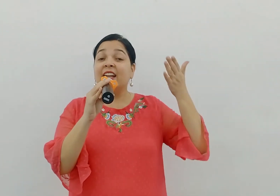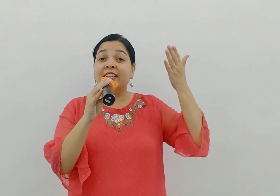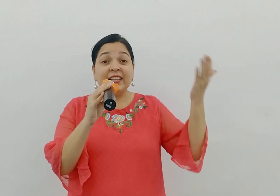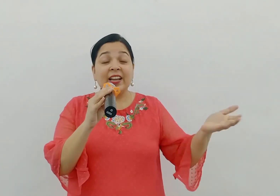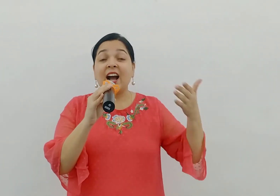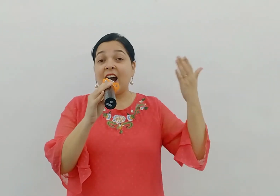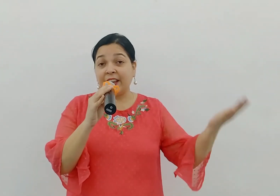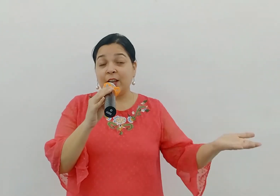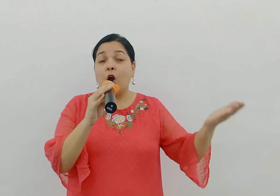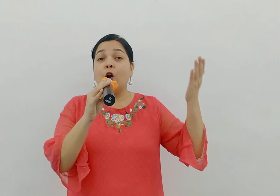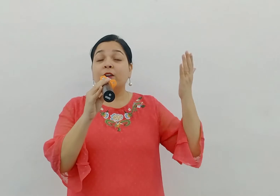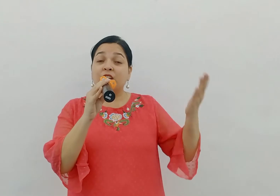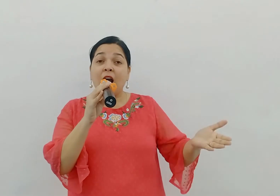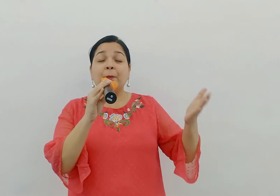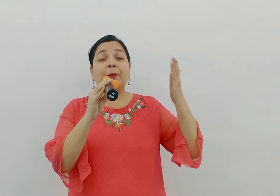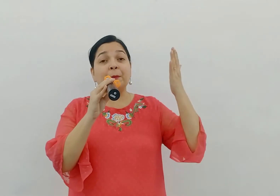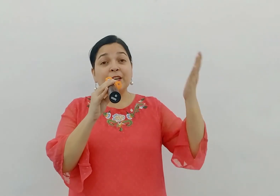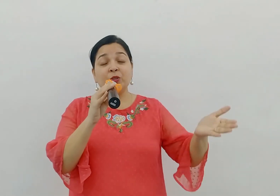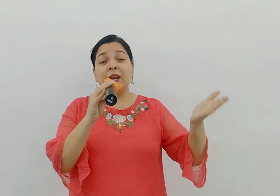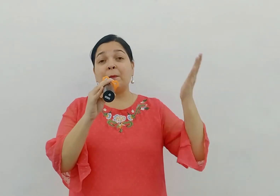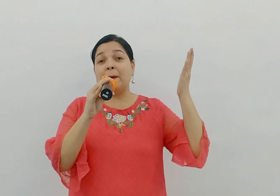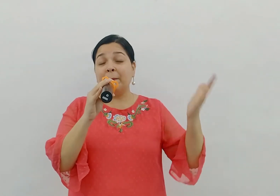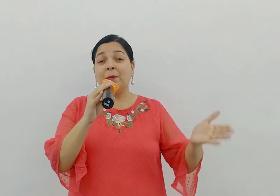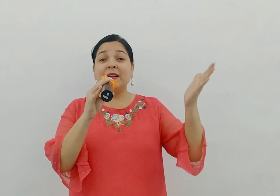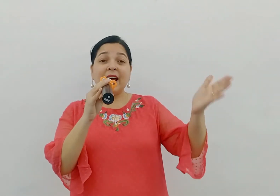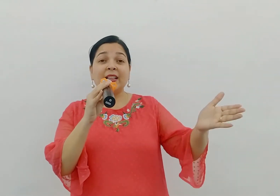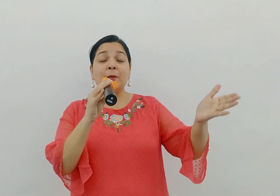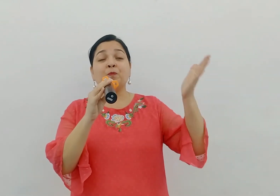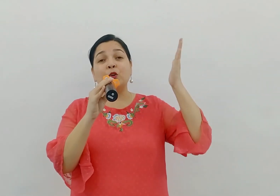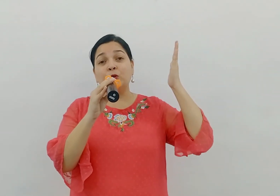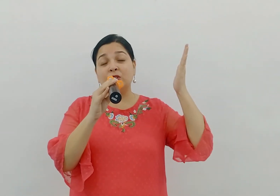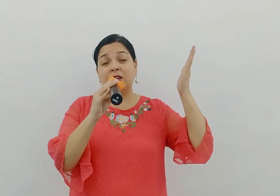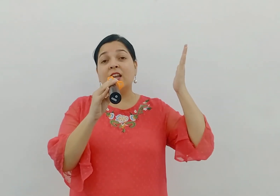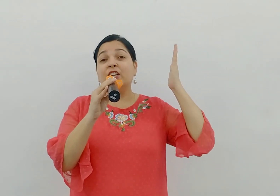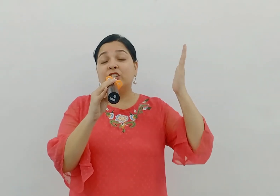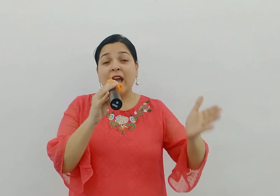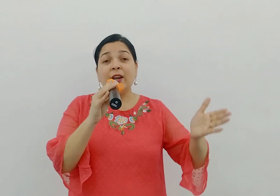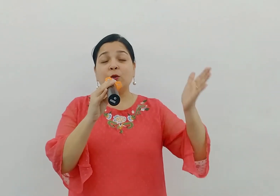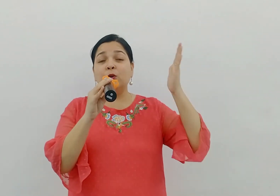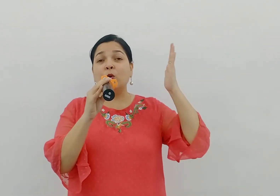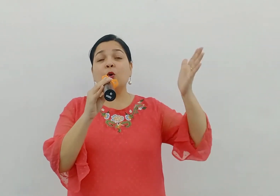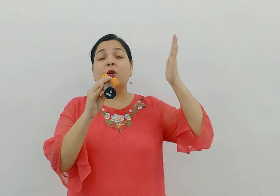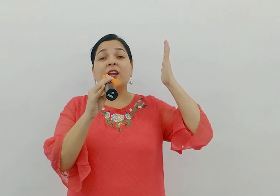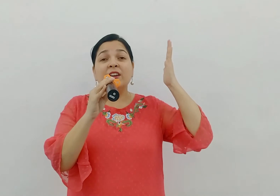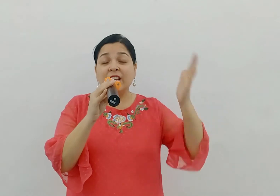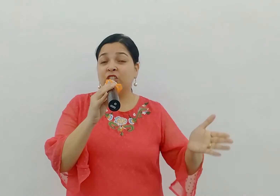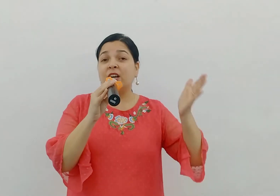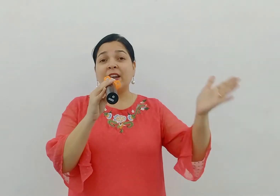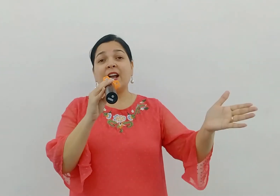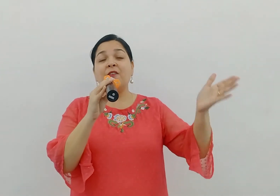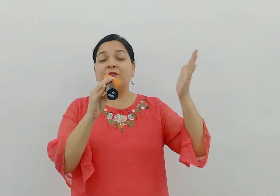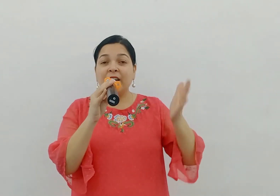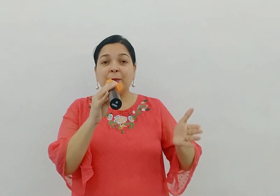आई, दया आई। और जहां परमेश्वर ने अपना मन बनाया था उस शहर को, लोगों को